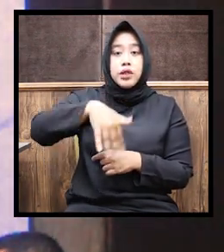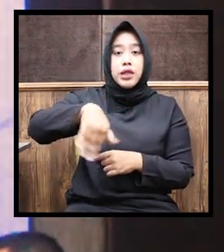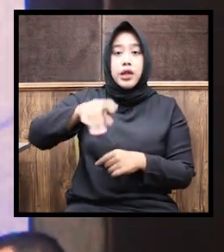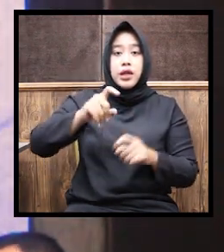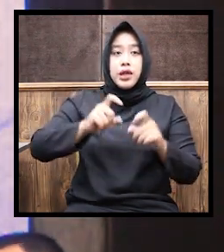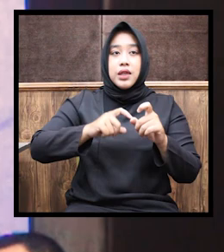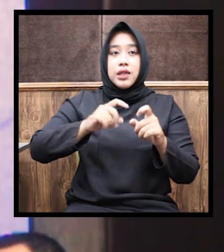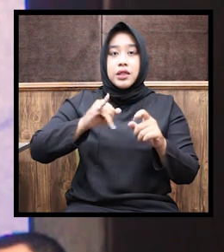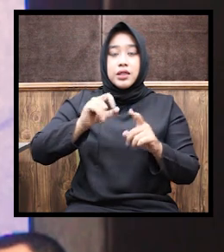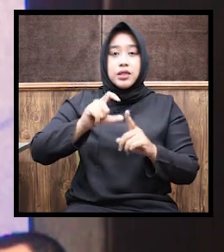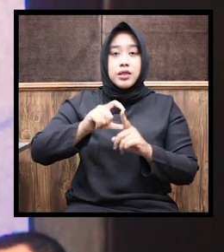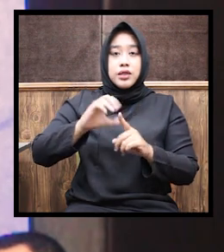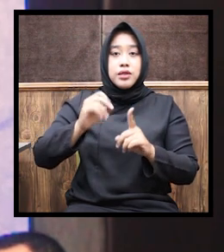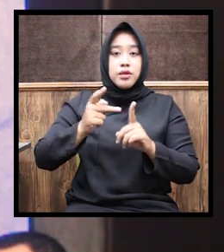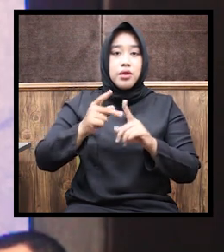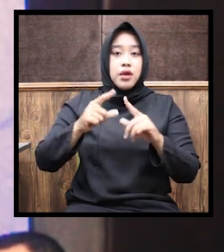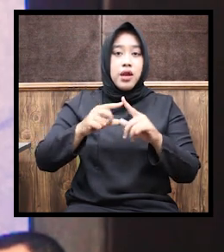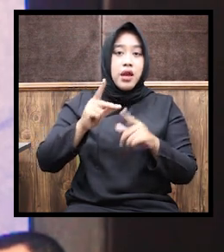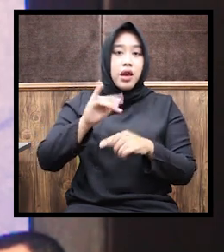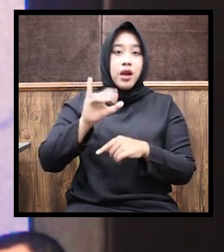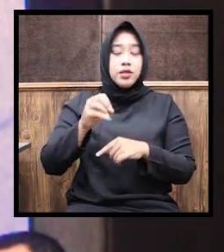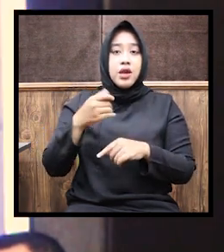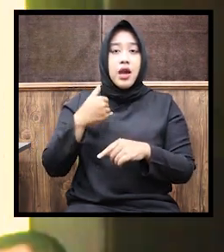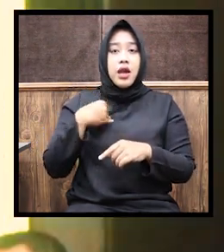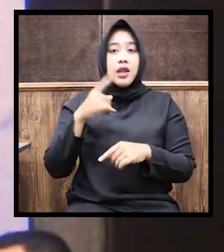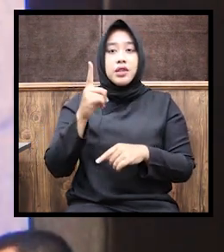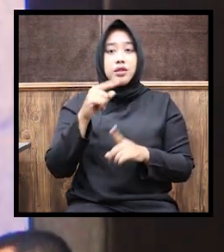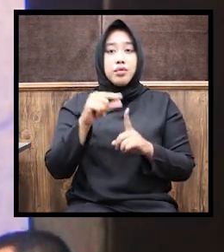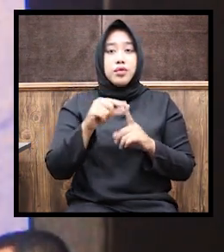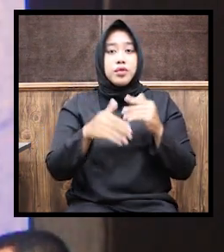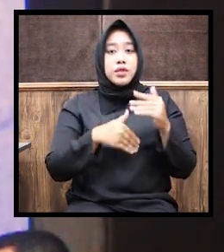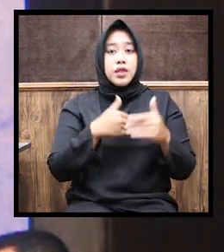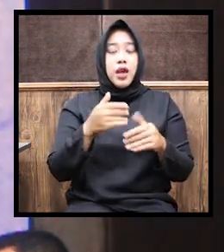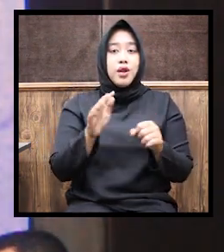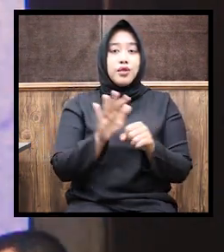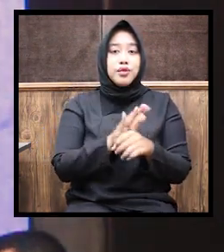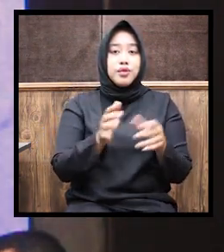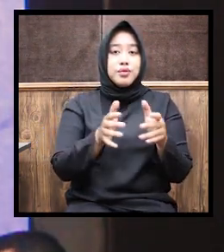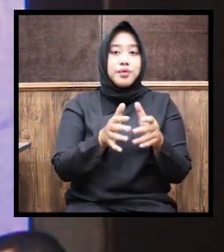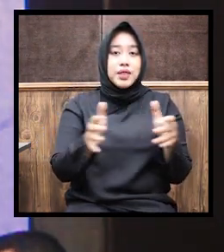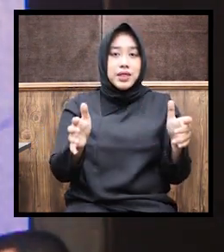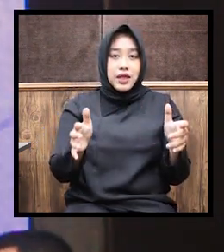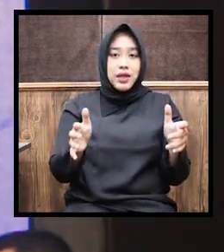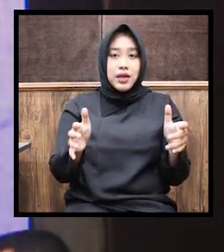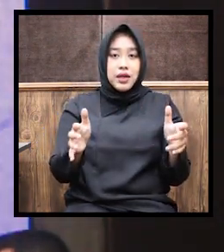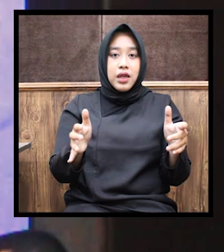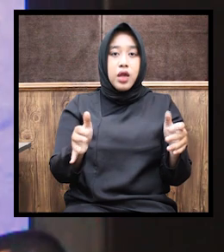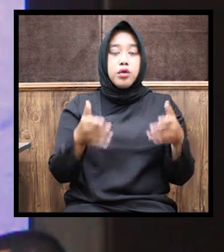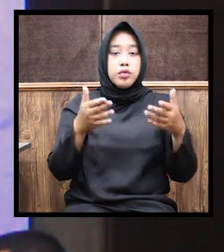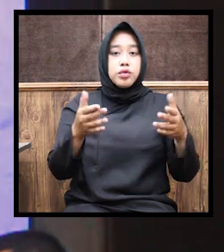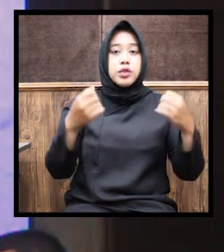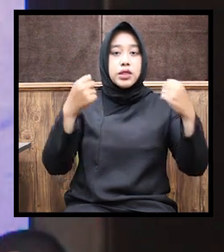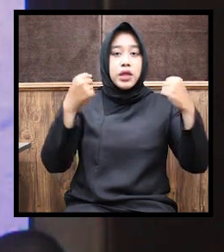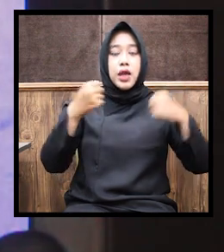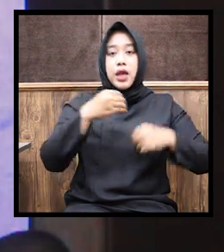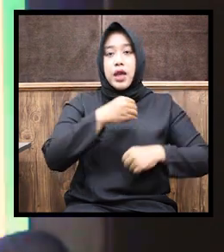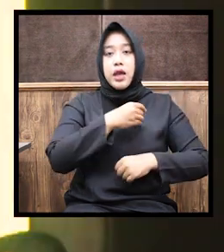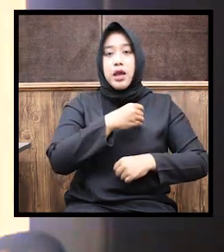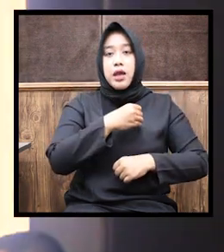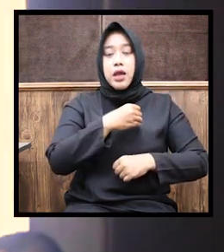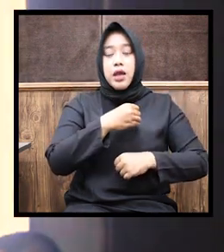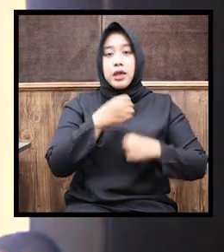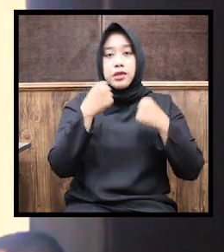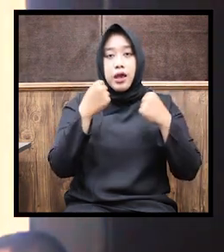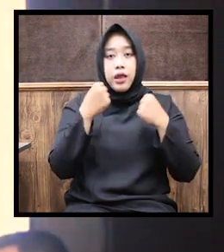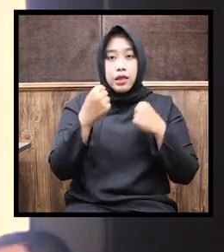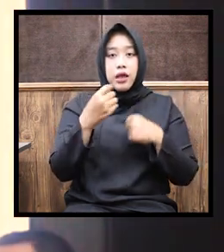He ada salah satu perusahaan ya cukup besar di bidang ee medikal bidang dia pembuatan